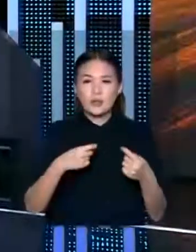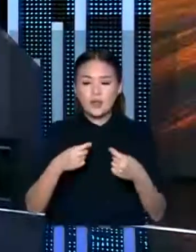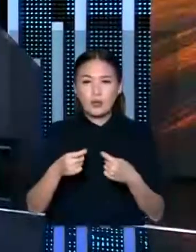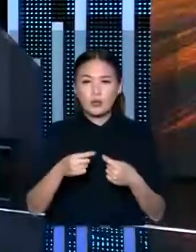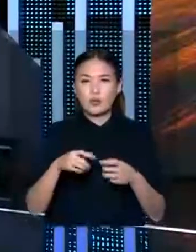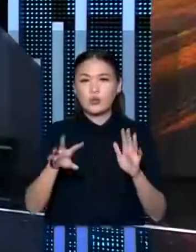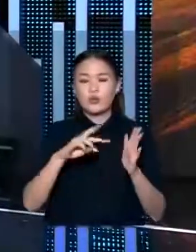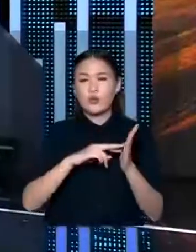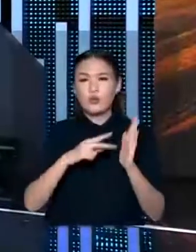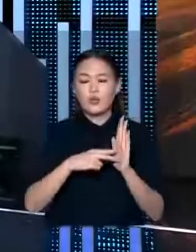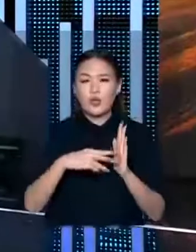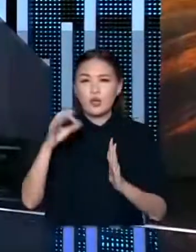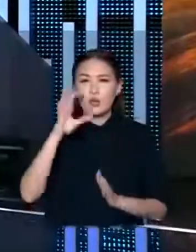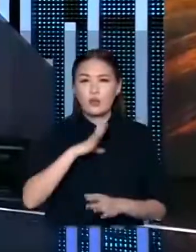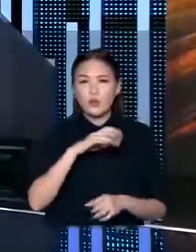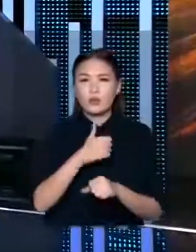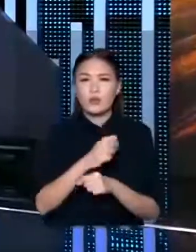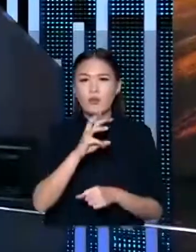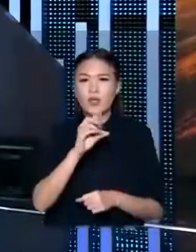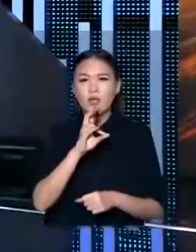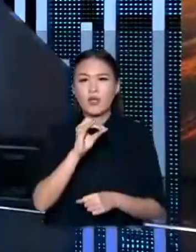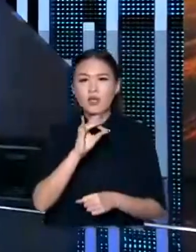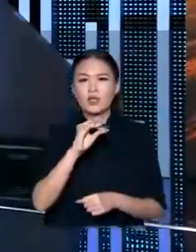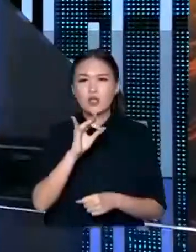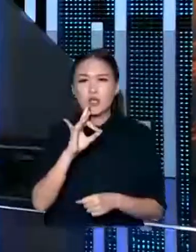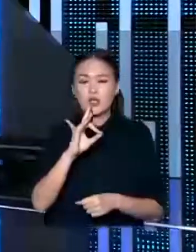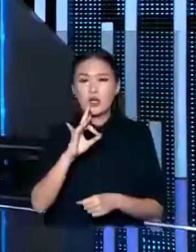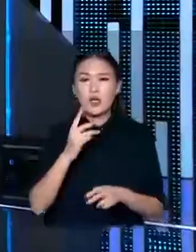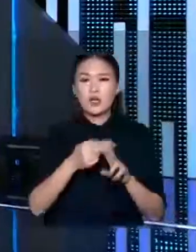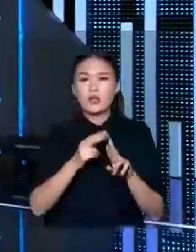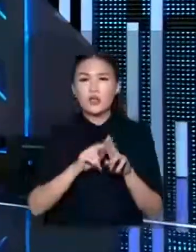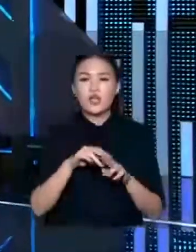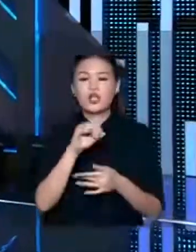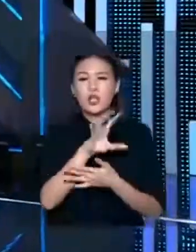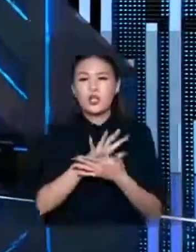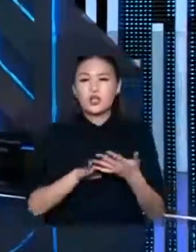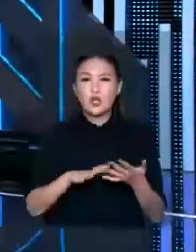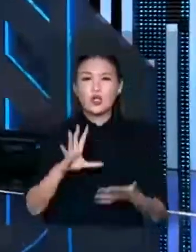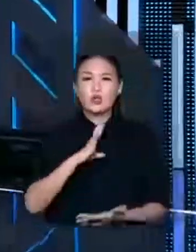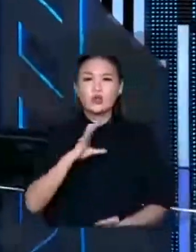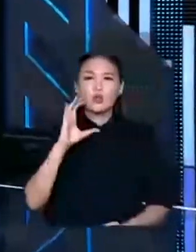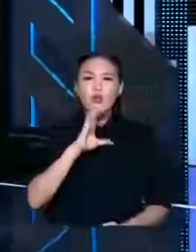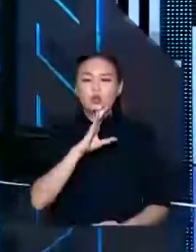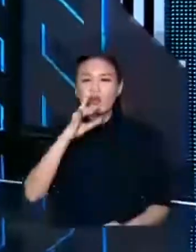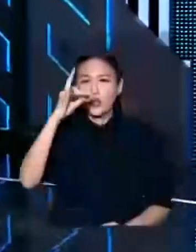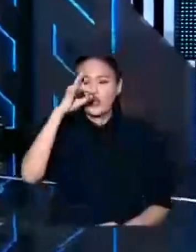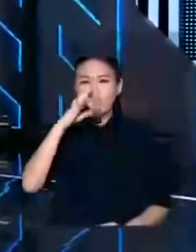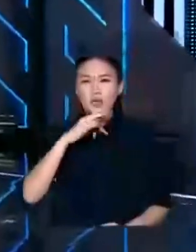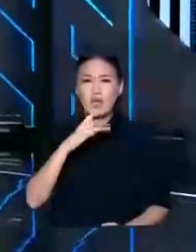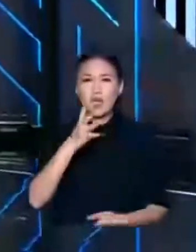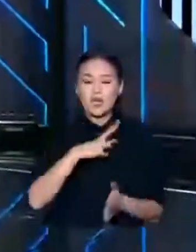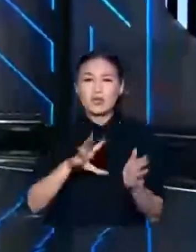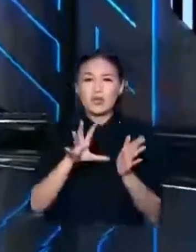серіктестігінің жоба басқару жөніндегі бас менеджері болған. Я жалғастырамыз. Солтүстік Қазақстан облысында